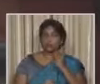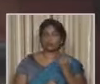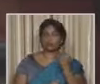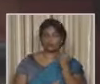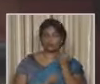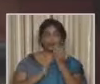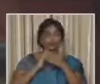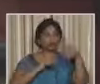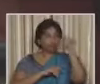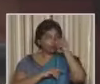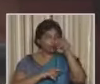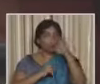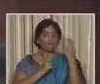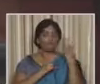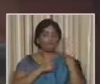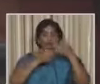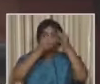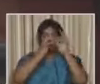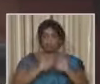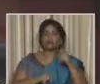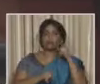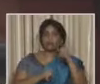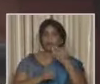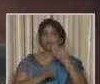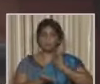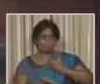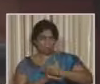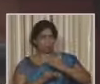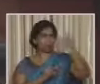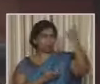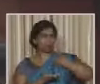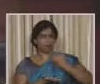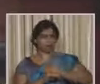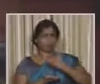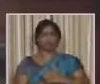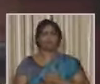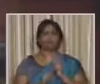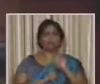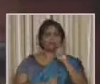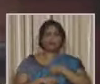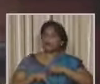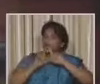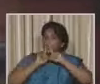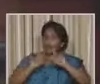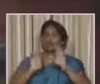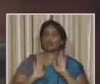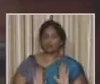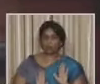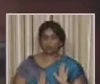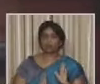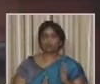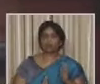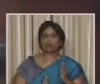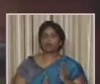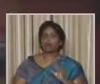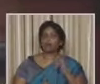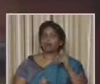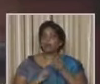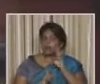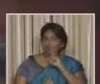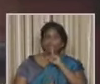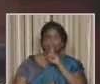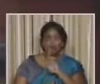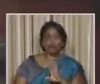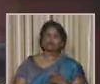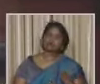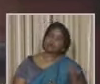முடியாது. அவருக்கு ஒரு பொறுப்பு இருக்கின்றது. தனது ஜனாதிபதி உயர் அதிகாரி சரியாக ஈடேற்ற தனக்கு தடை ஏற்படுத்துவாரானால்